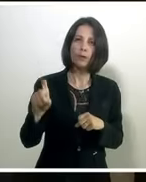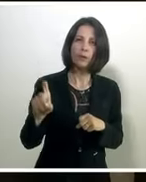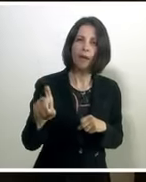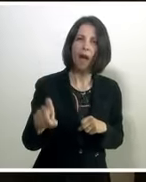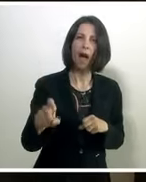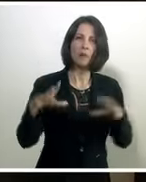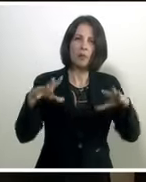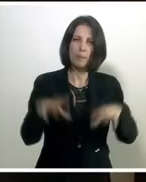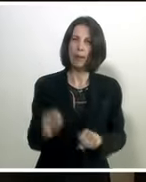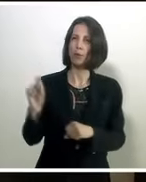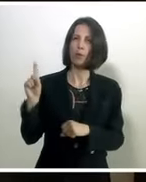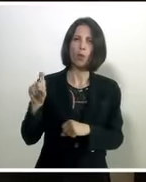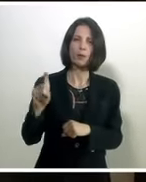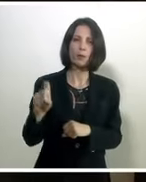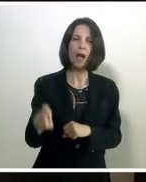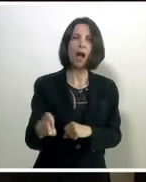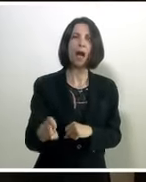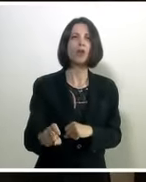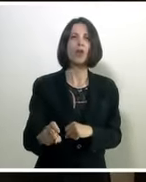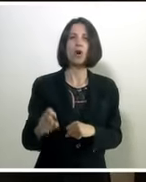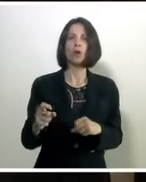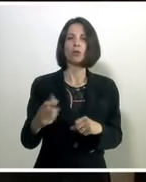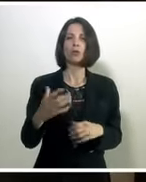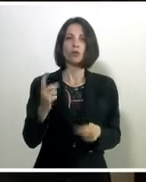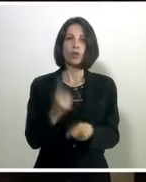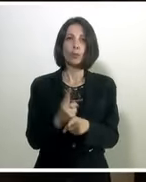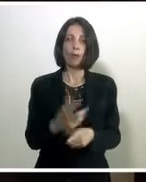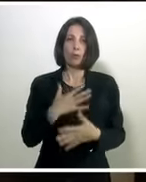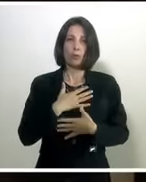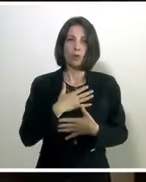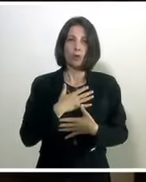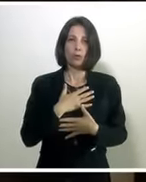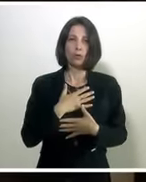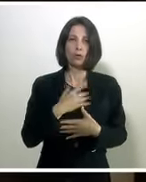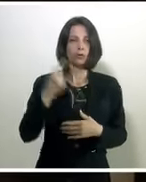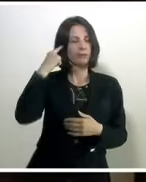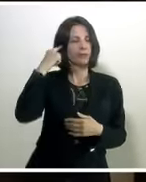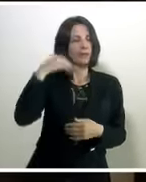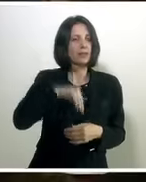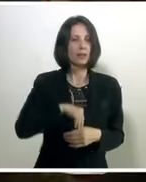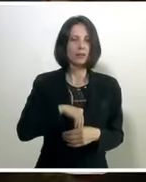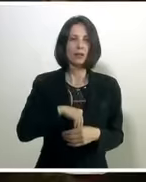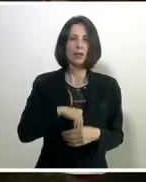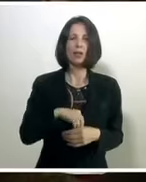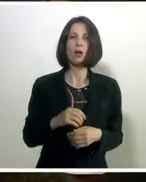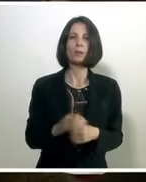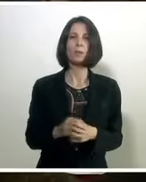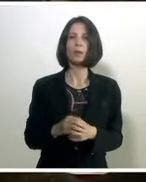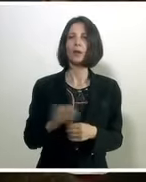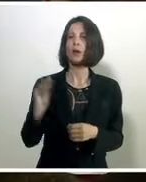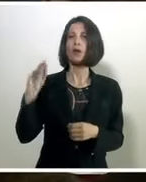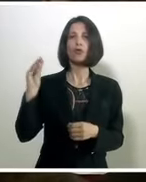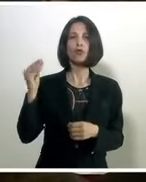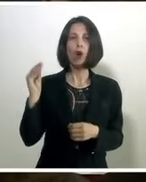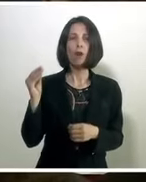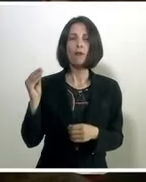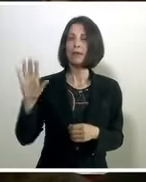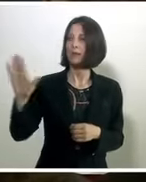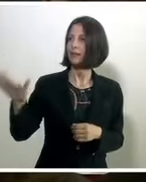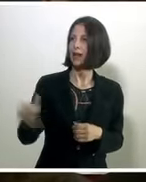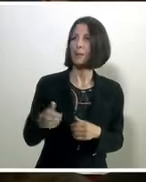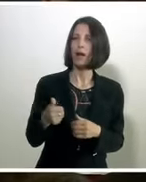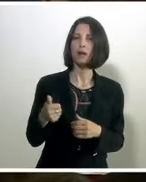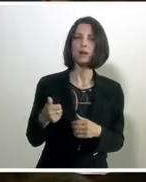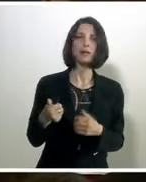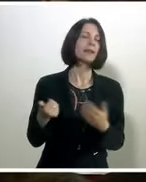sentire nostro profondamente soprattutto nei confronti della next generation una generazione chiamata a prendere il testimone